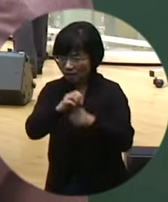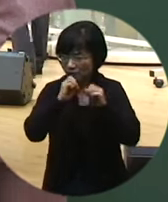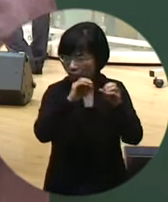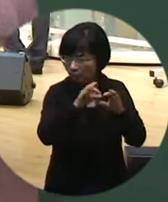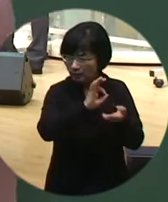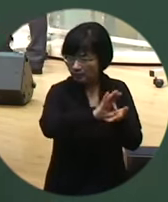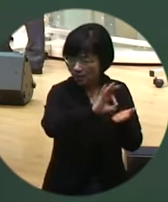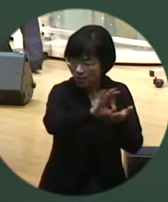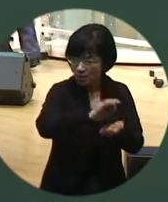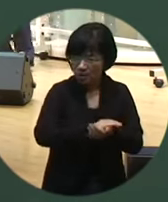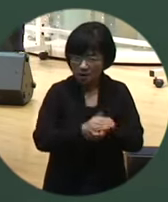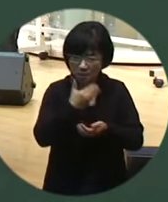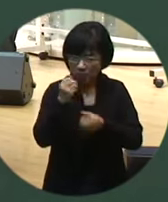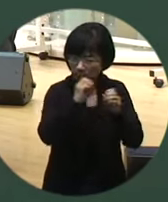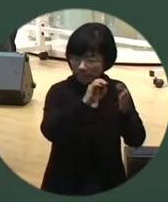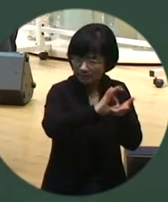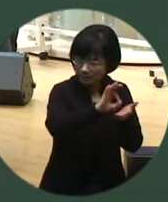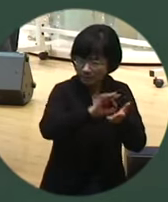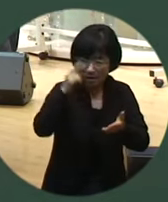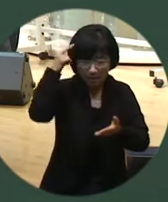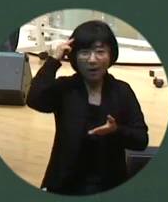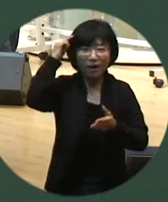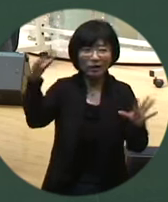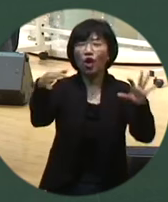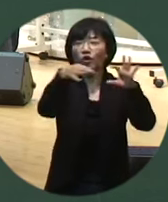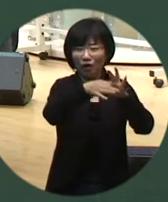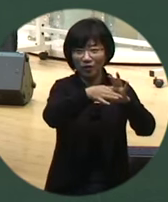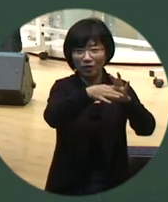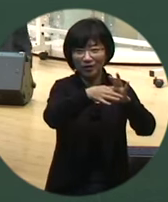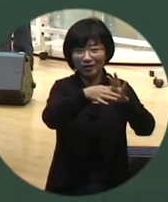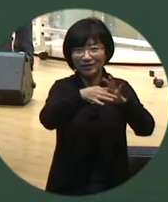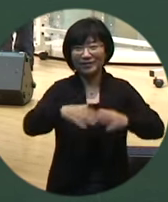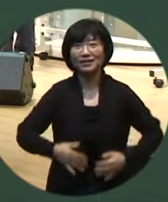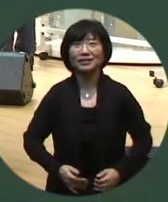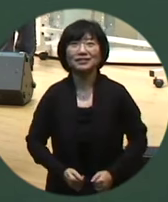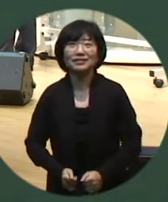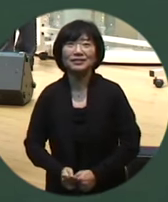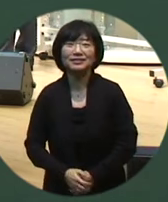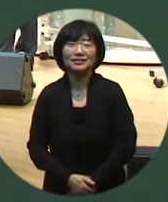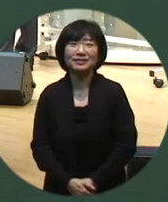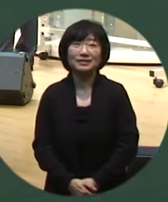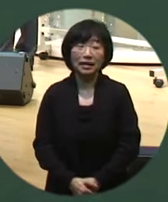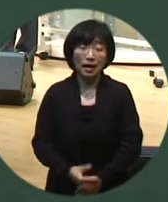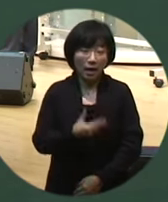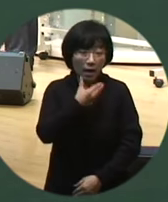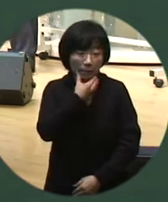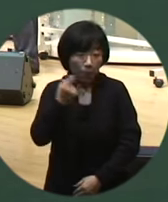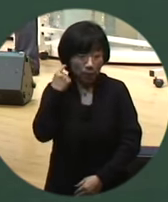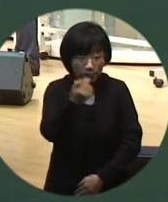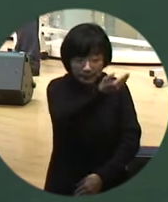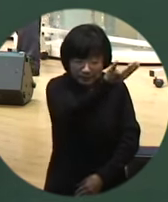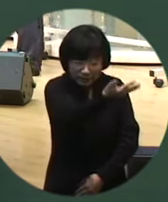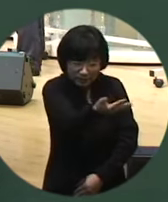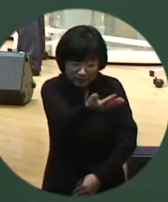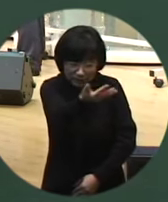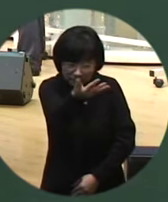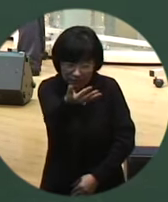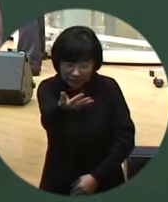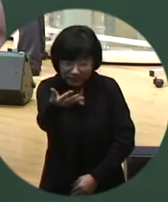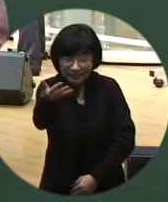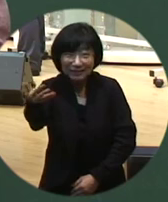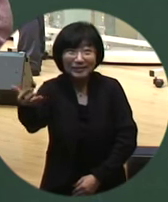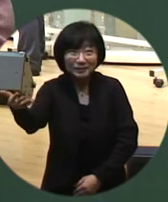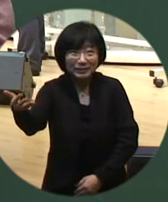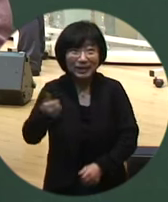some good answer, that connects with that evangelism missions. 복음의 흐름을 타는 사람은 이게